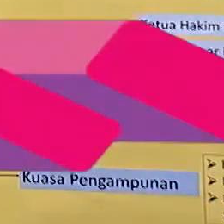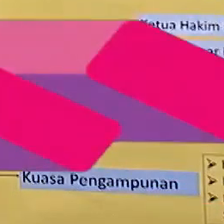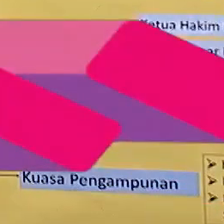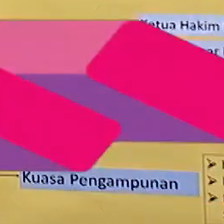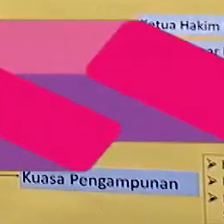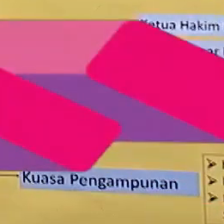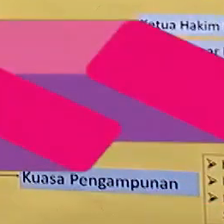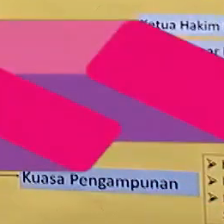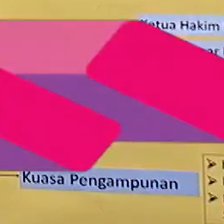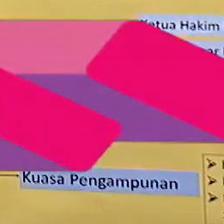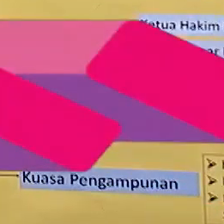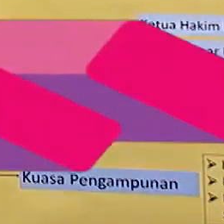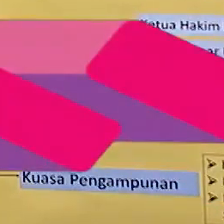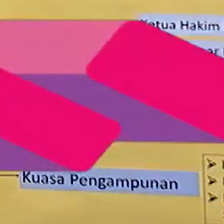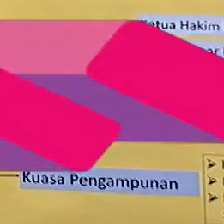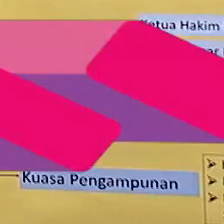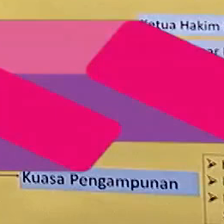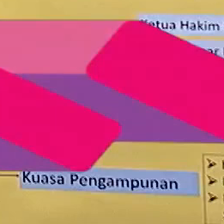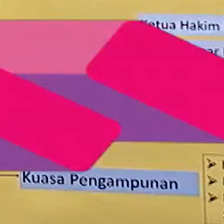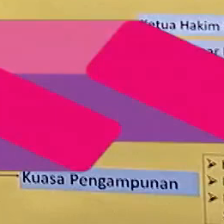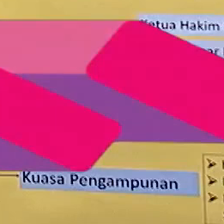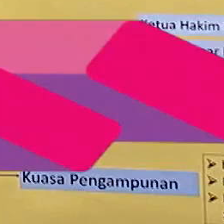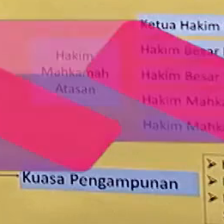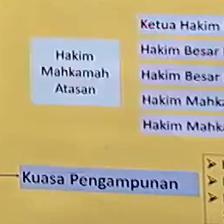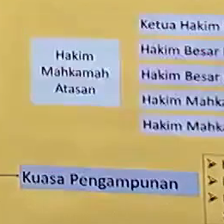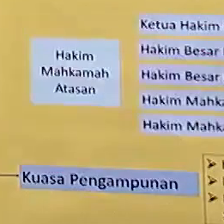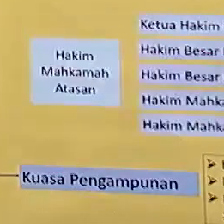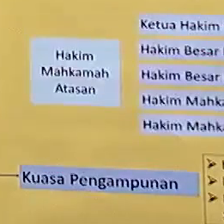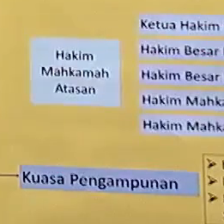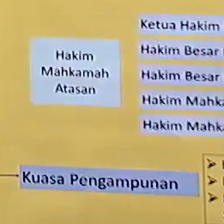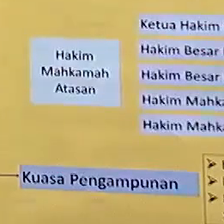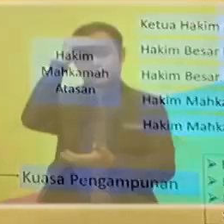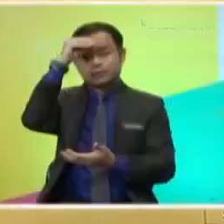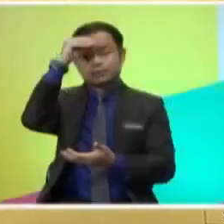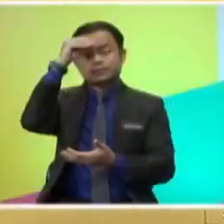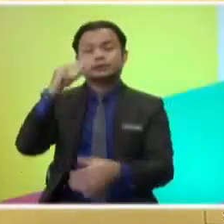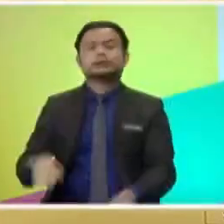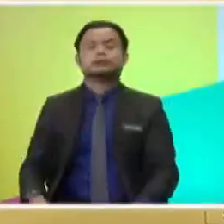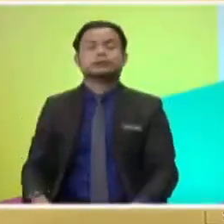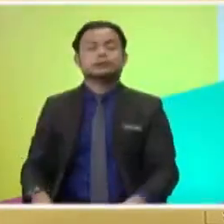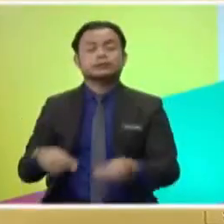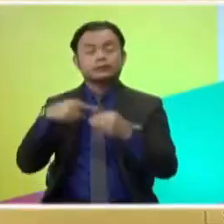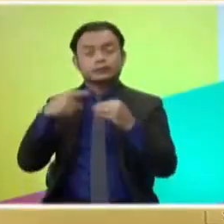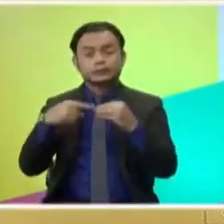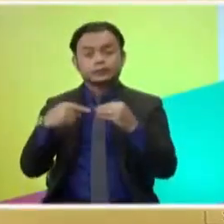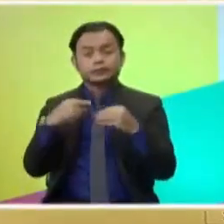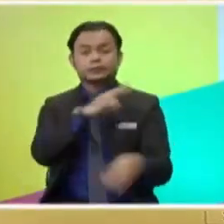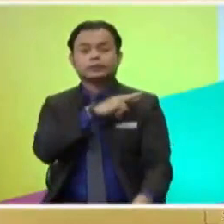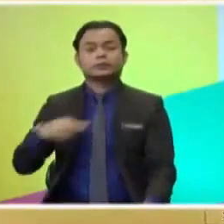adalah yang pertama, untuk mengetahui latar belakang pemerintahan beraja dan demokrasi berparlimen.